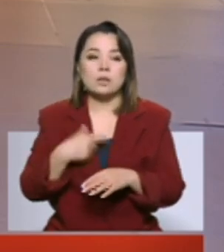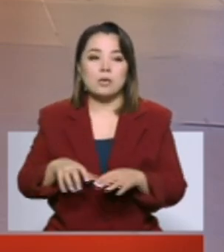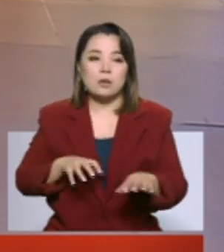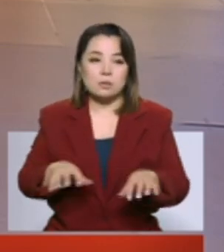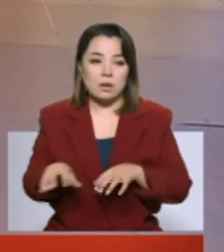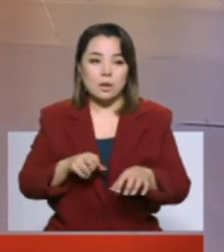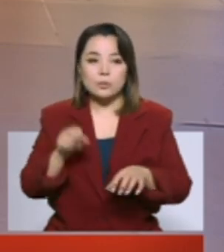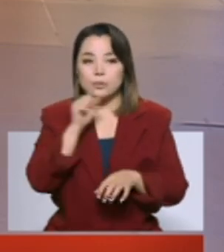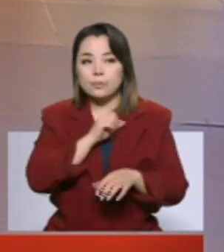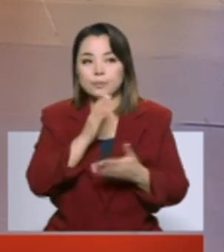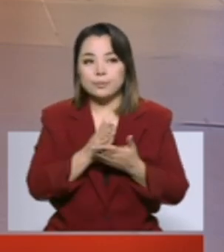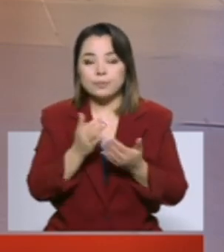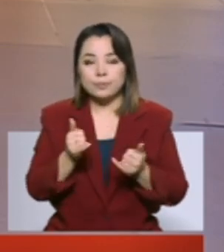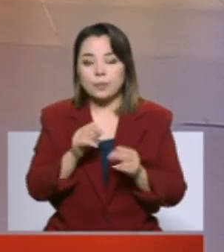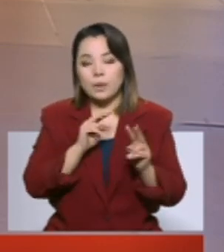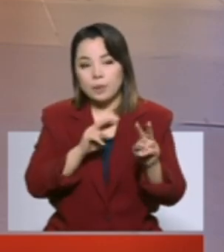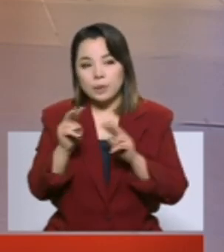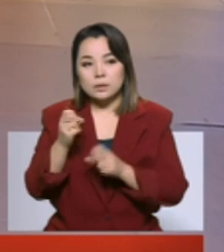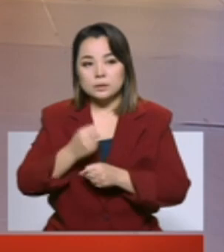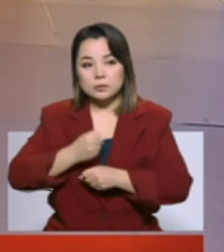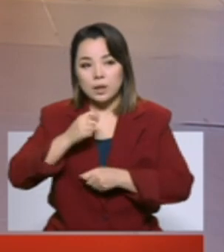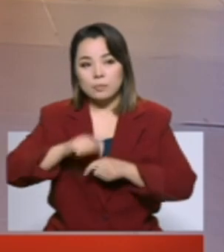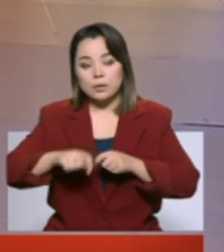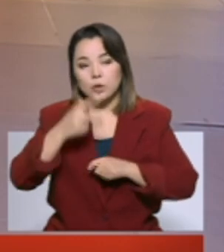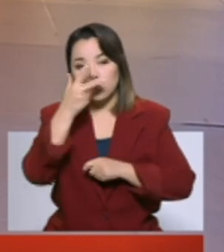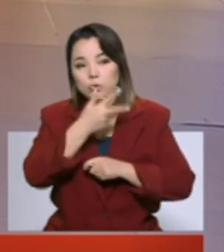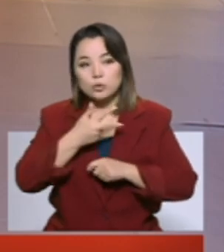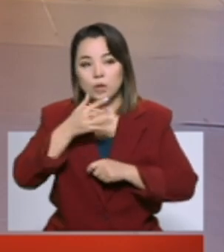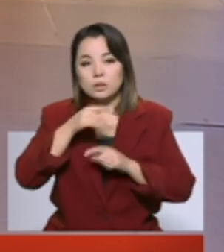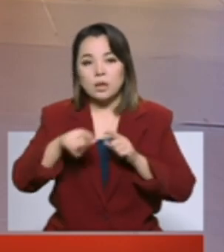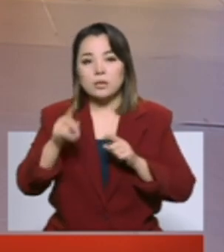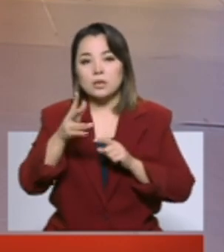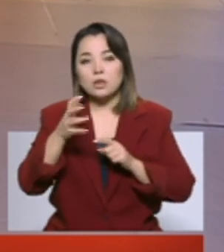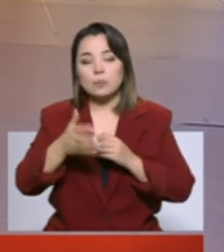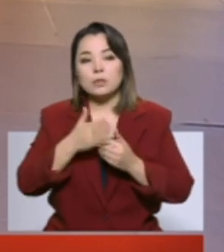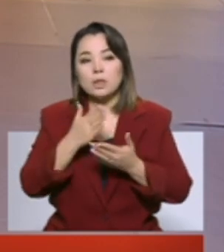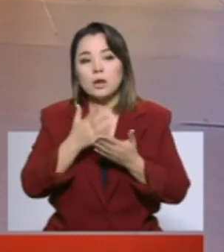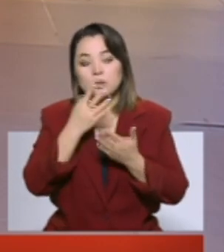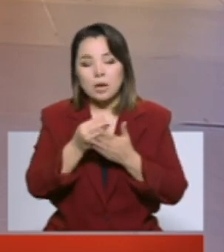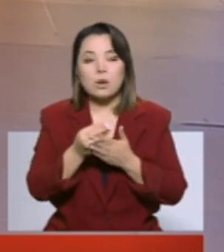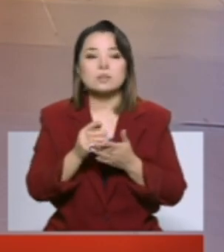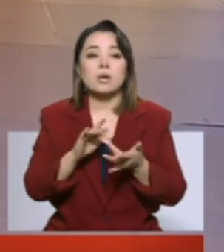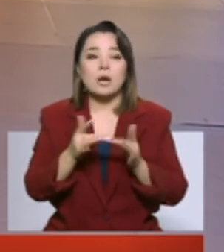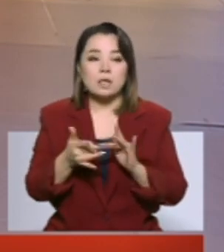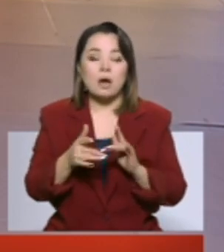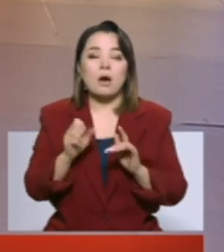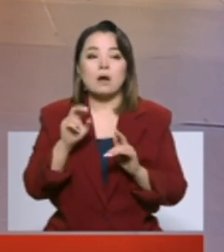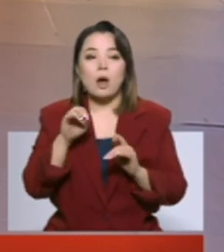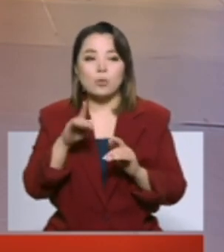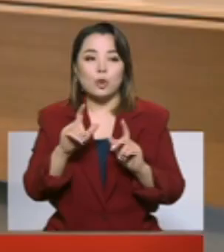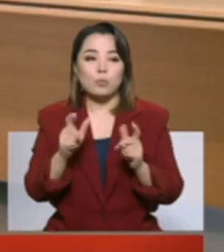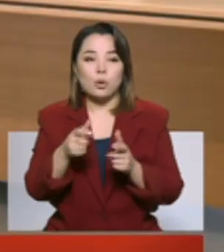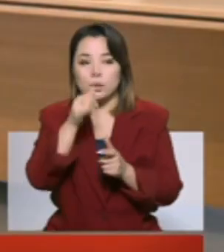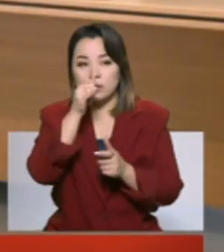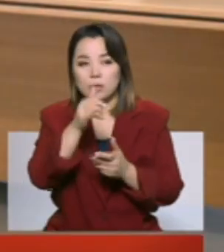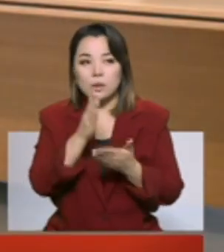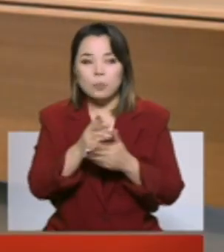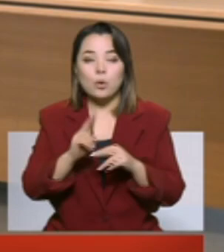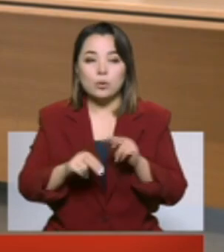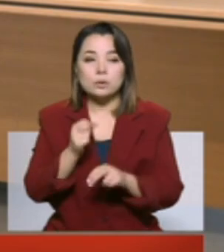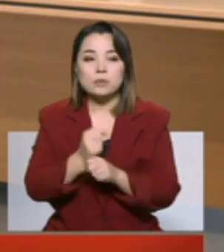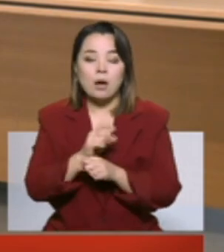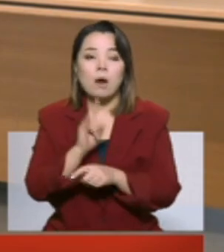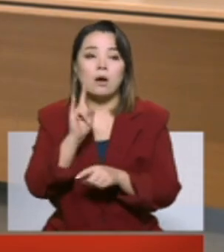жылда кибербақылау жүйесінде 2,5 мыңға жуық сайт пен аккаунт бұғатталды. Алайда әлі күнге дейін оны құратындар да,